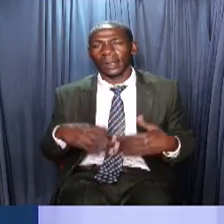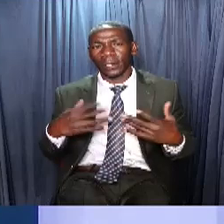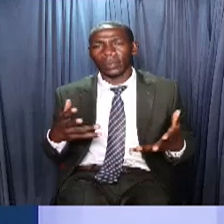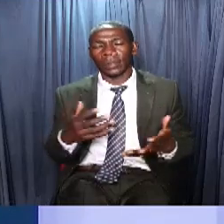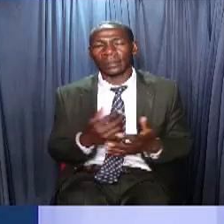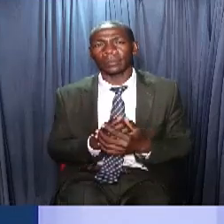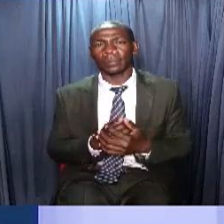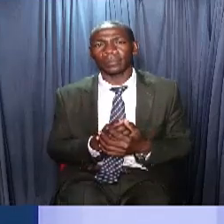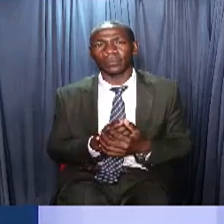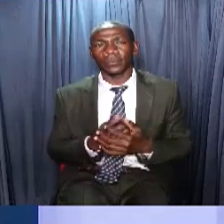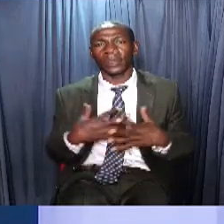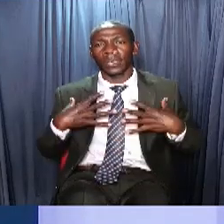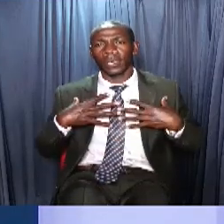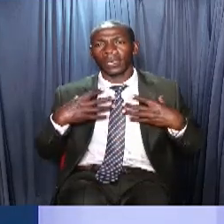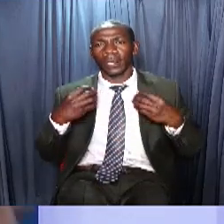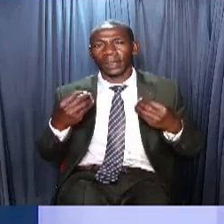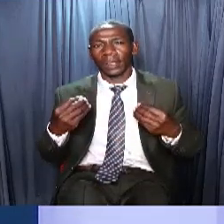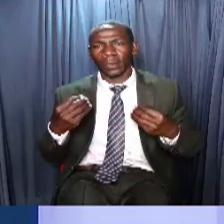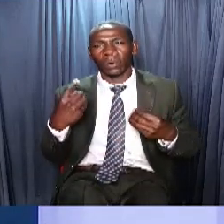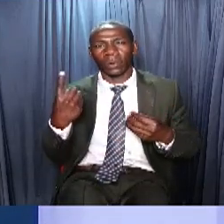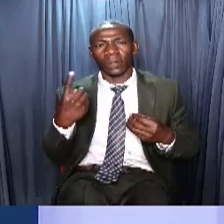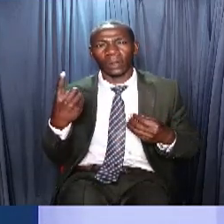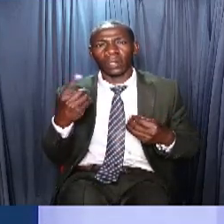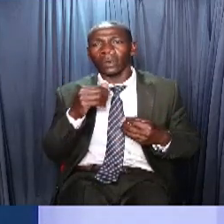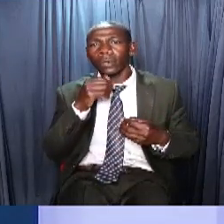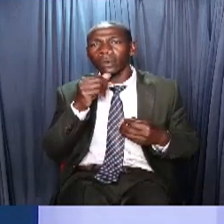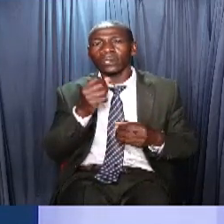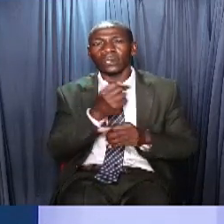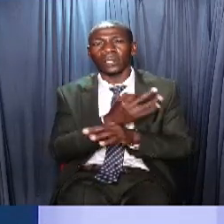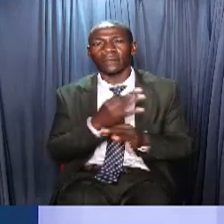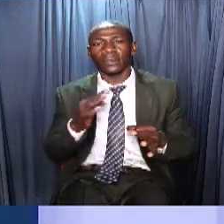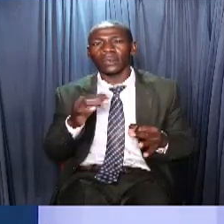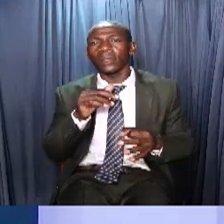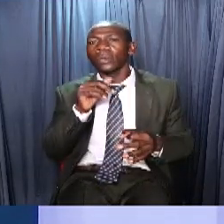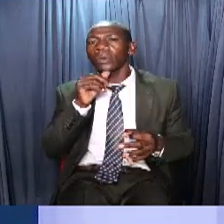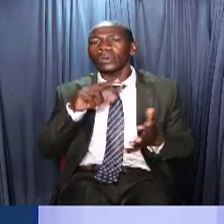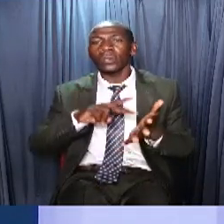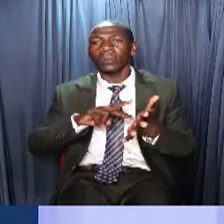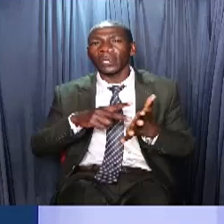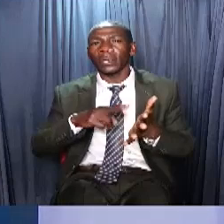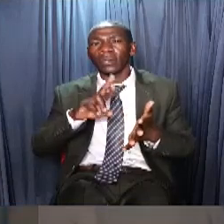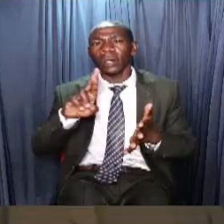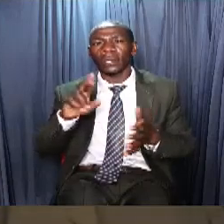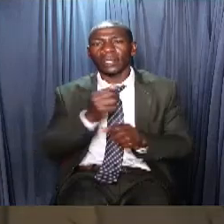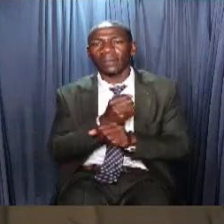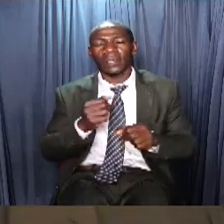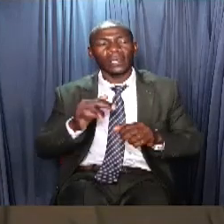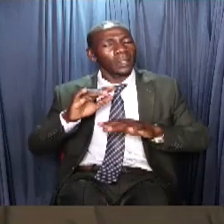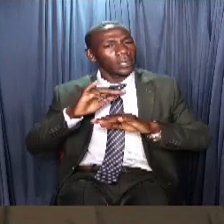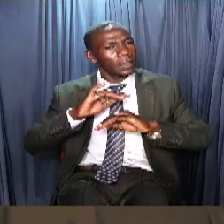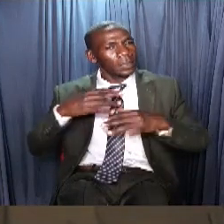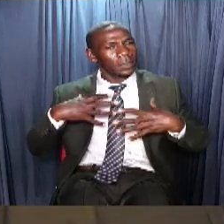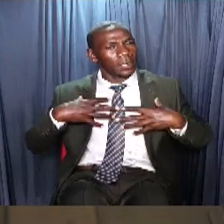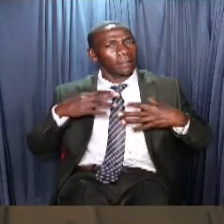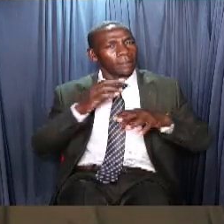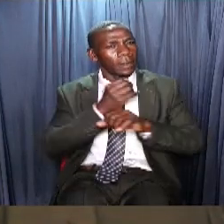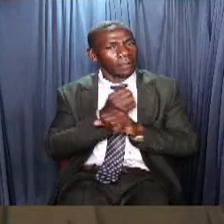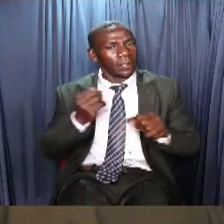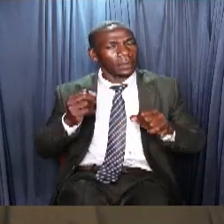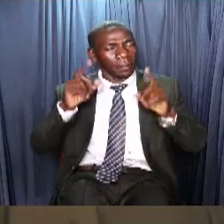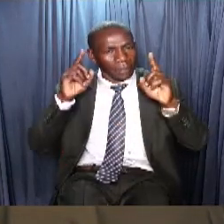Hallelujah. Hallelujah. Kupona. Healing only. Sio kuokoka. That doesn't mean you're saved. Kuokoka ni kutakasika. Salvation is being